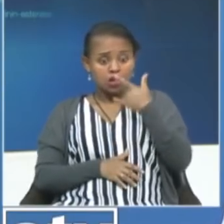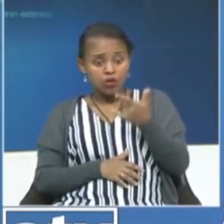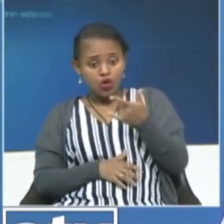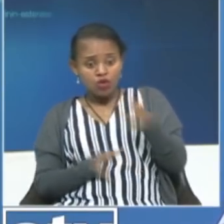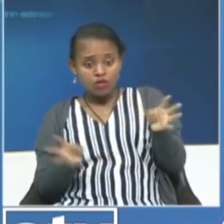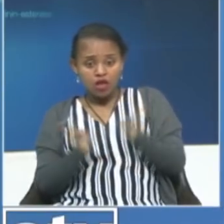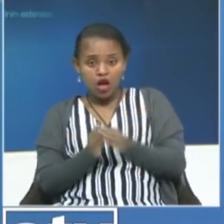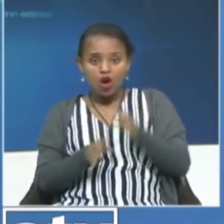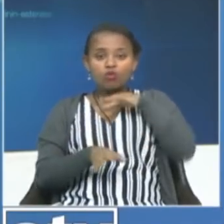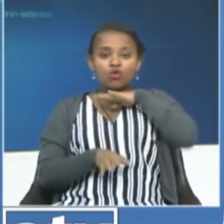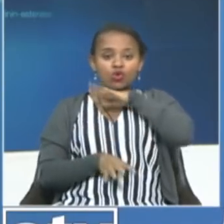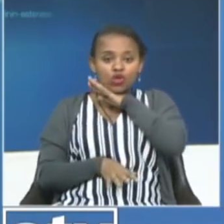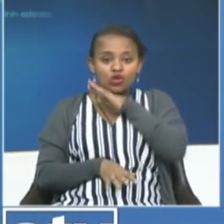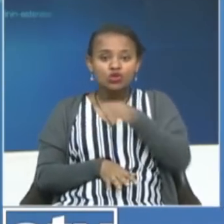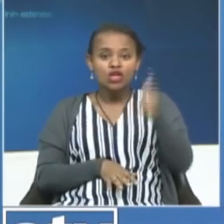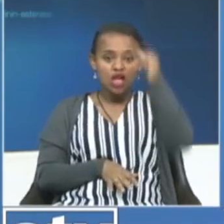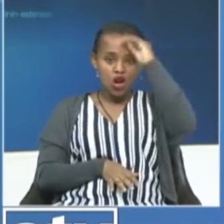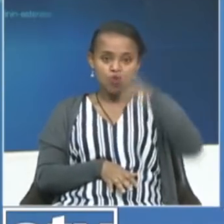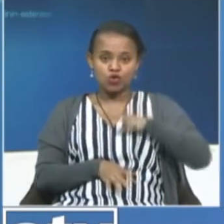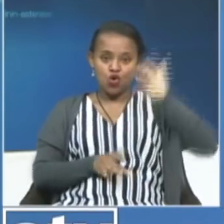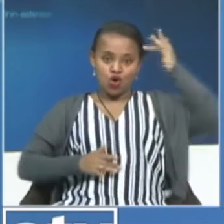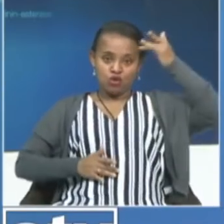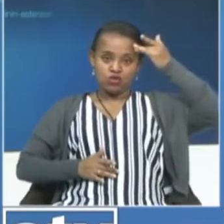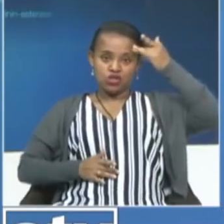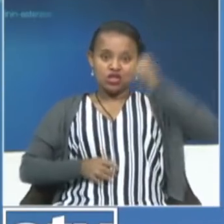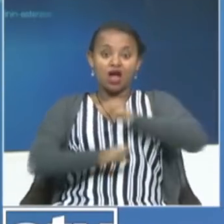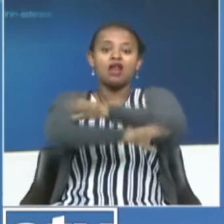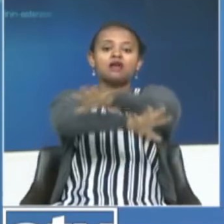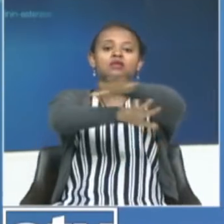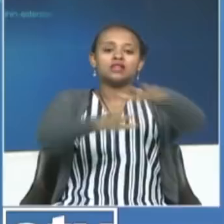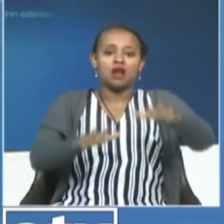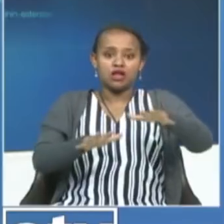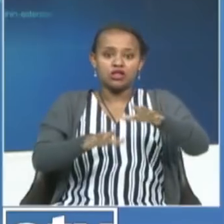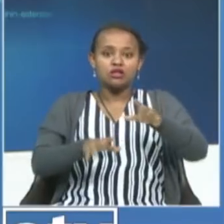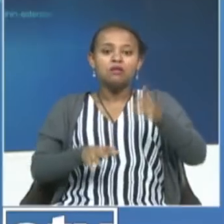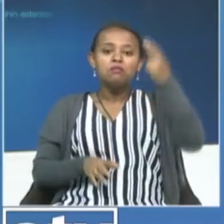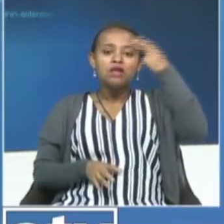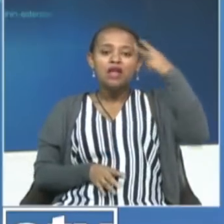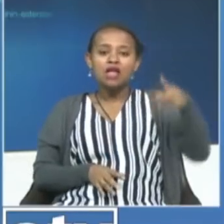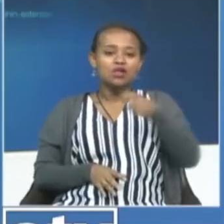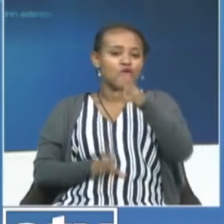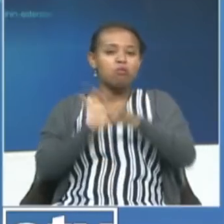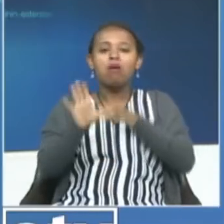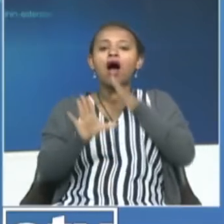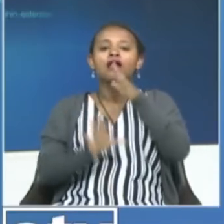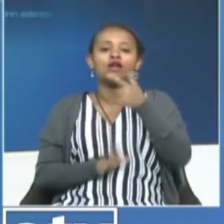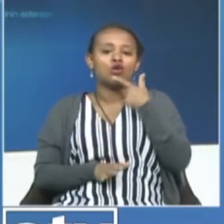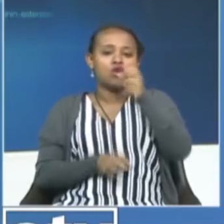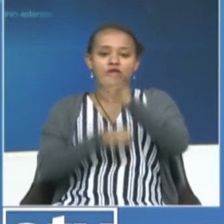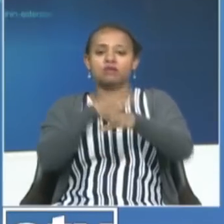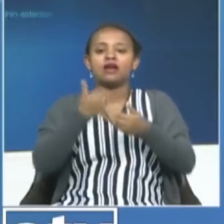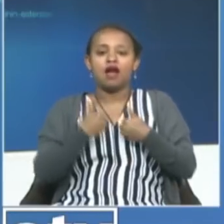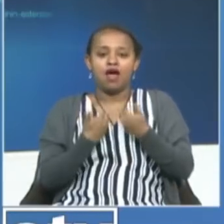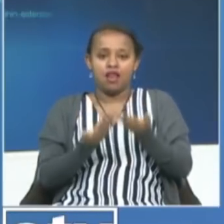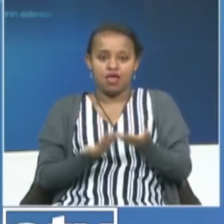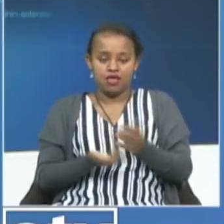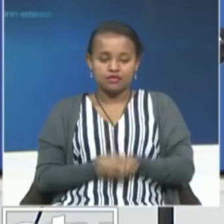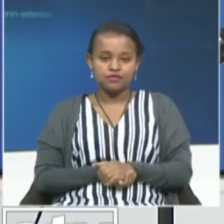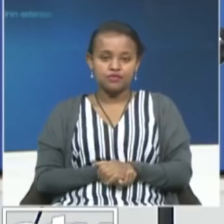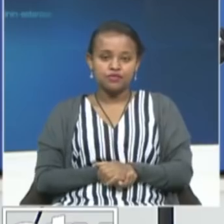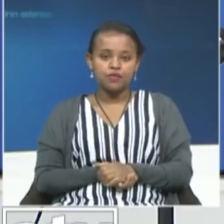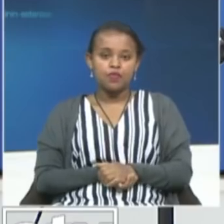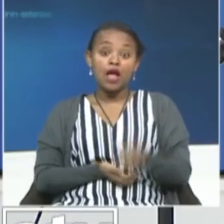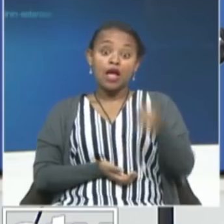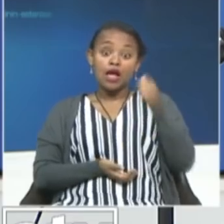ቆሻሻዎች ለሌላውም ሰው በሽታ ለመሰራጨት መንስኤ ስለሚሆኑ ባይደረጉ የሚል ምክር አለ። መልካም። ሌላው